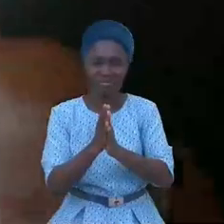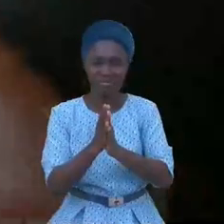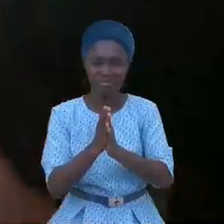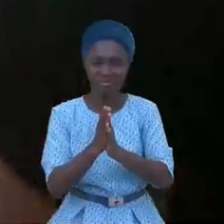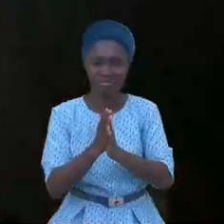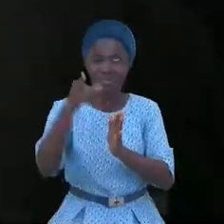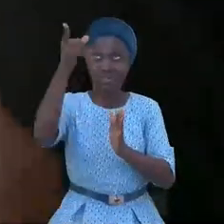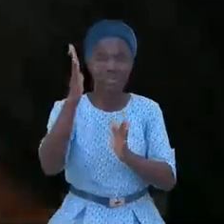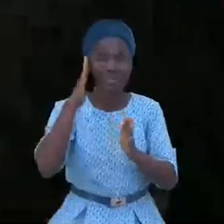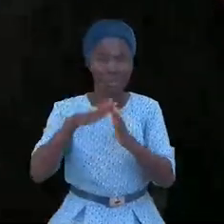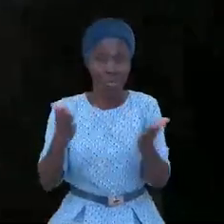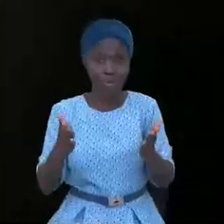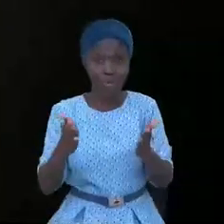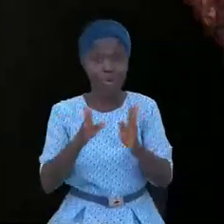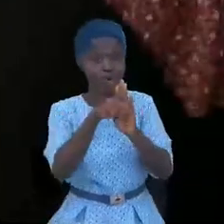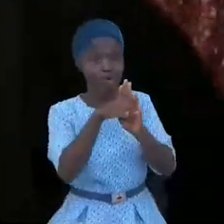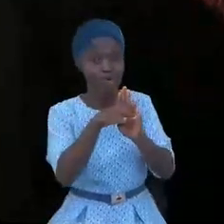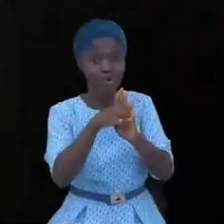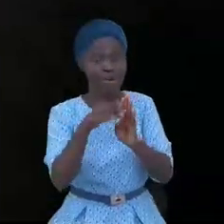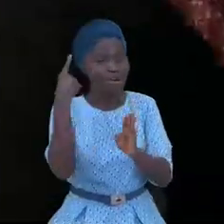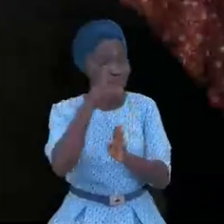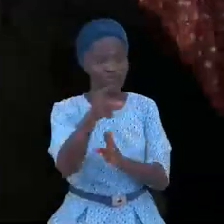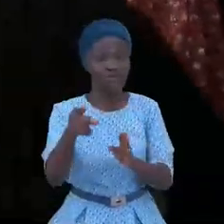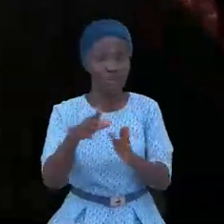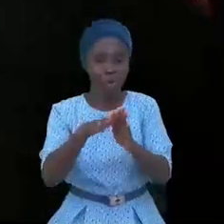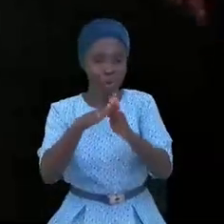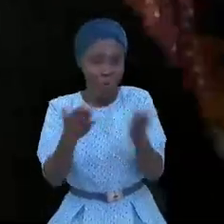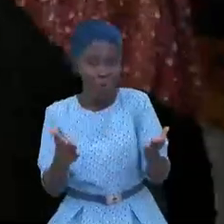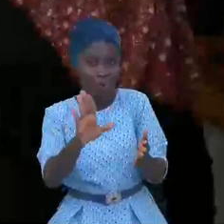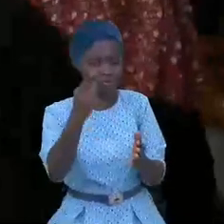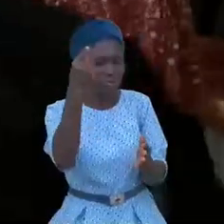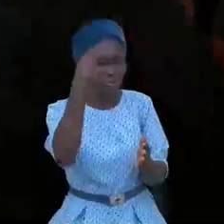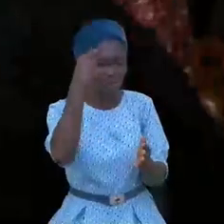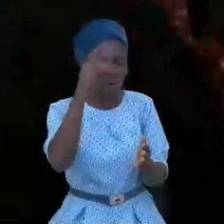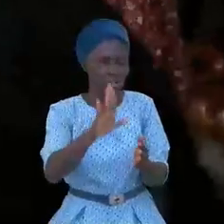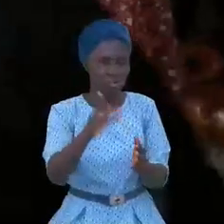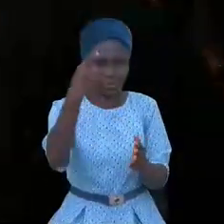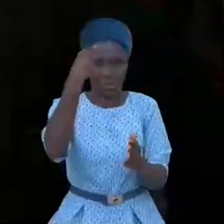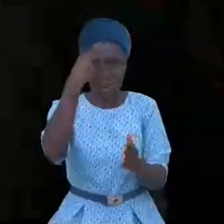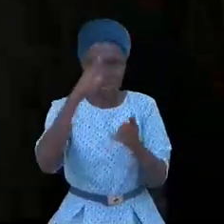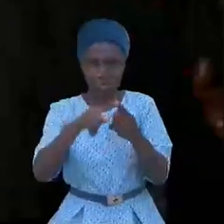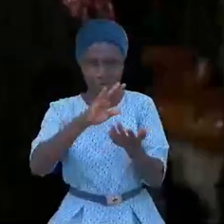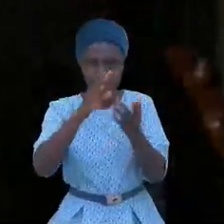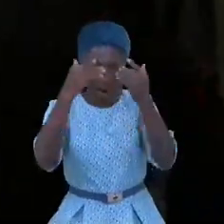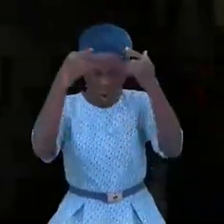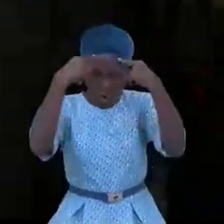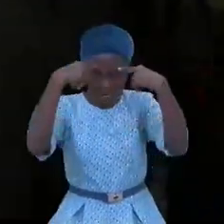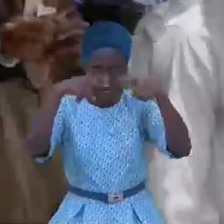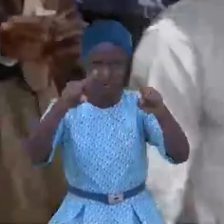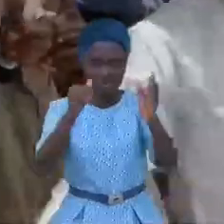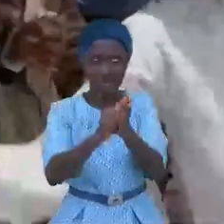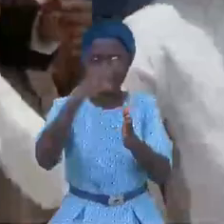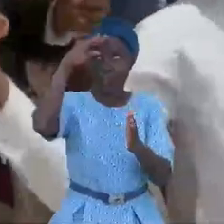les portes devant toi. Il va ouvrir ton cerveau, ton esprit au succès qu'il a établi pour